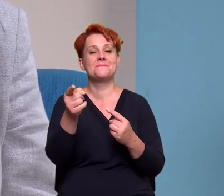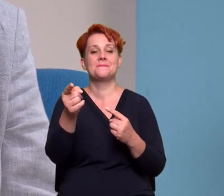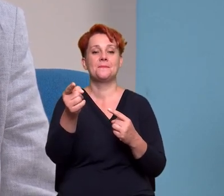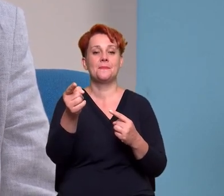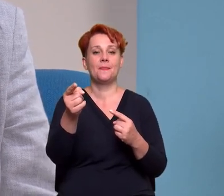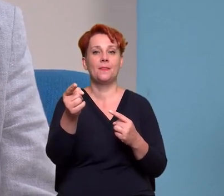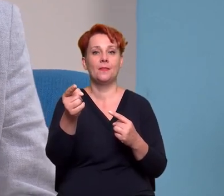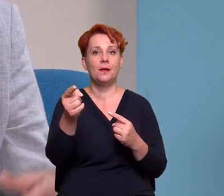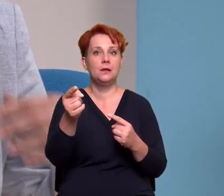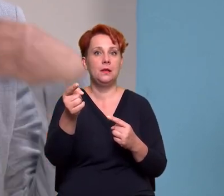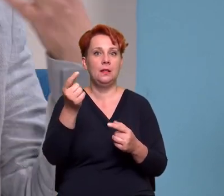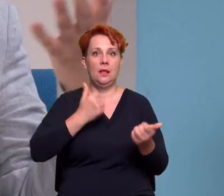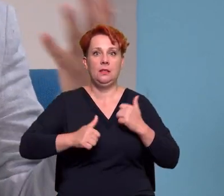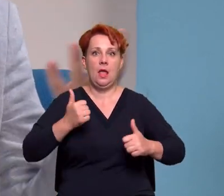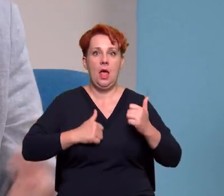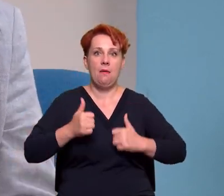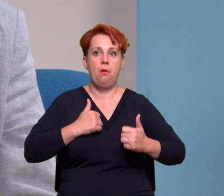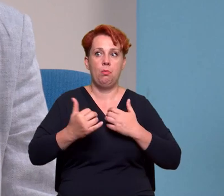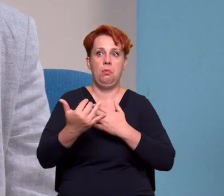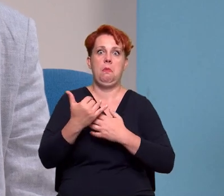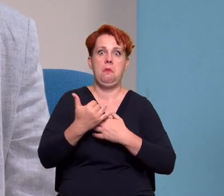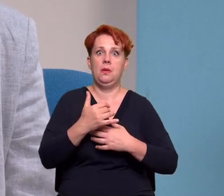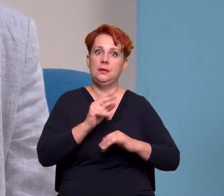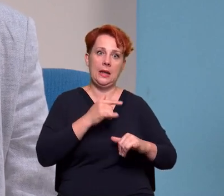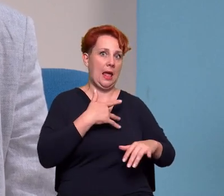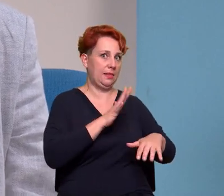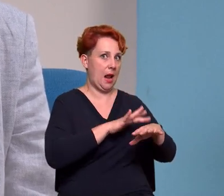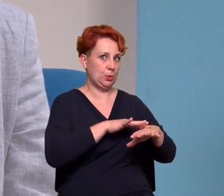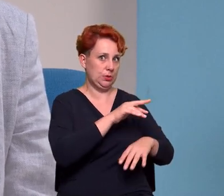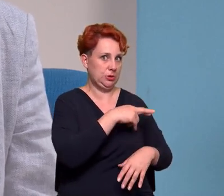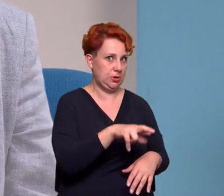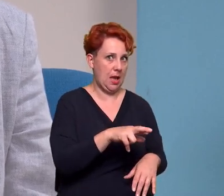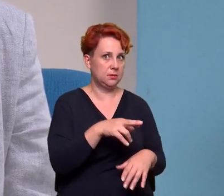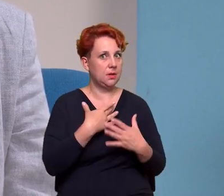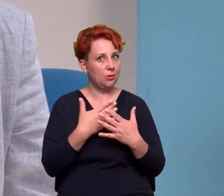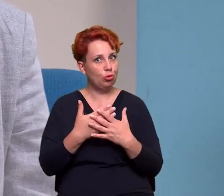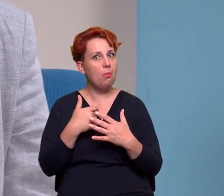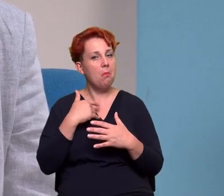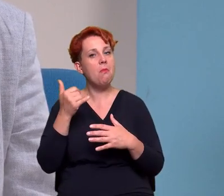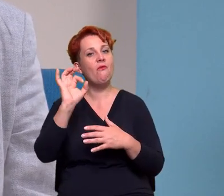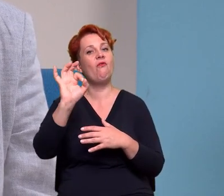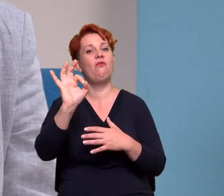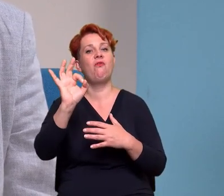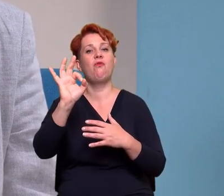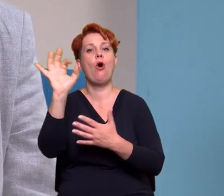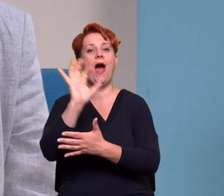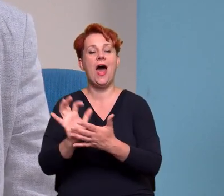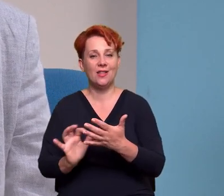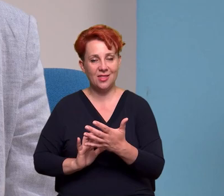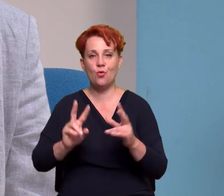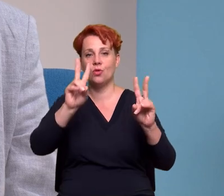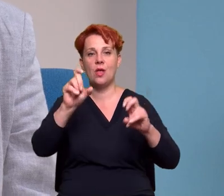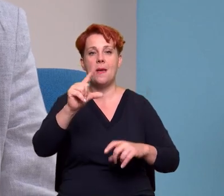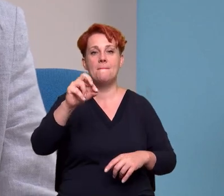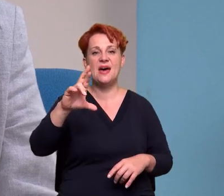w prawdziwy niepokój, jeśli chodzi o mój stosunek do przedmiotów, dlatego że przeczytawszy jego artykuł